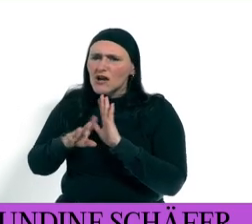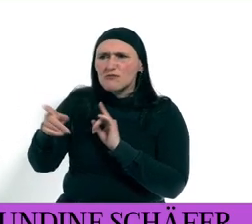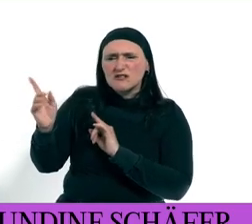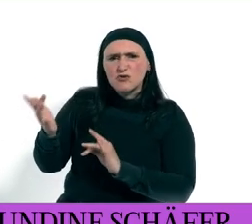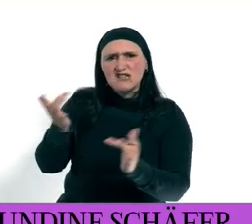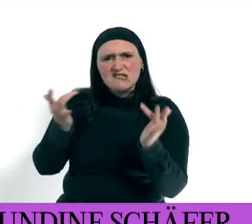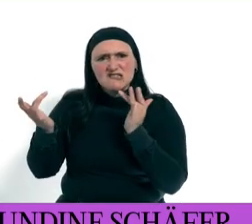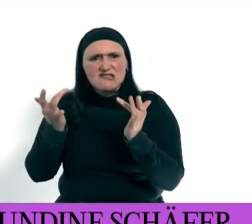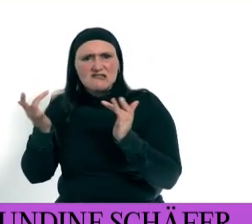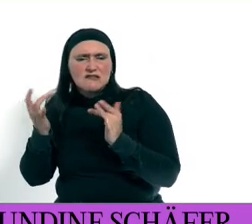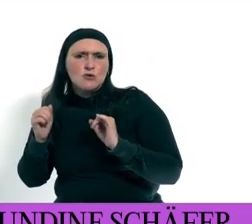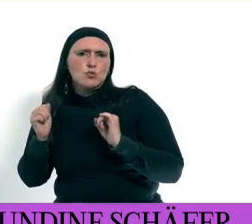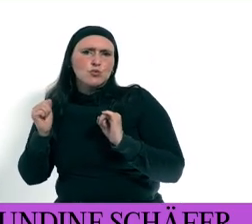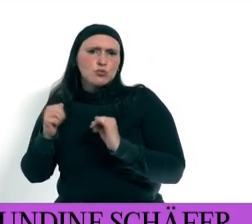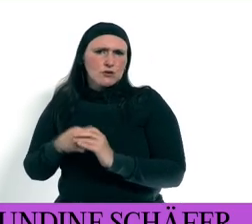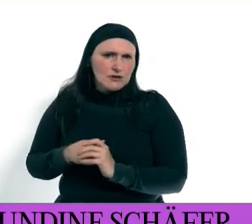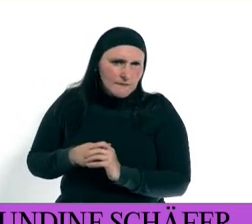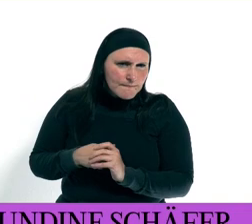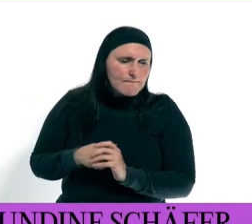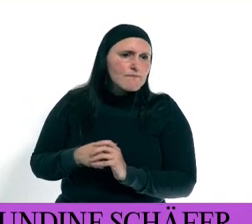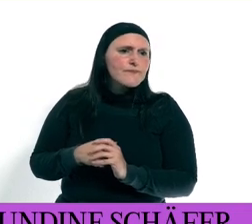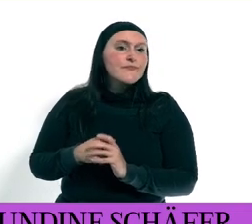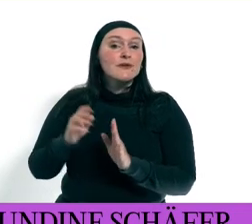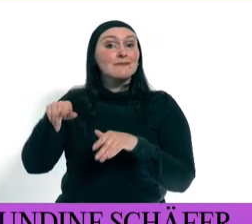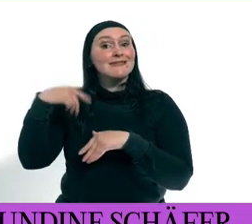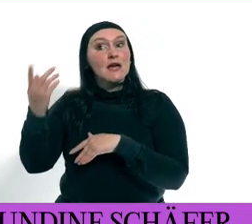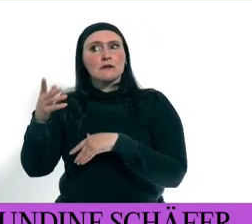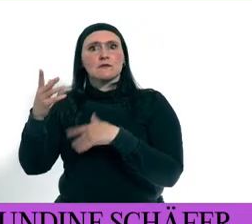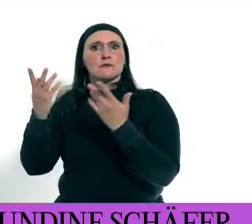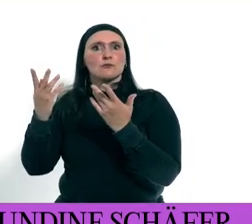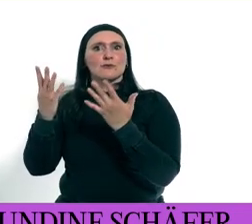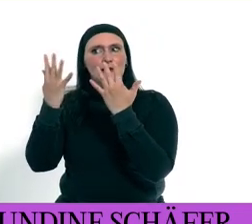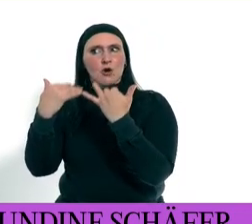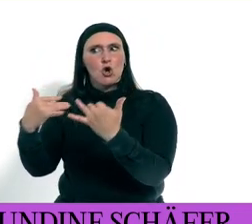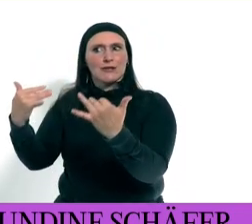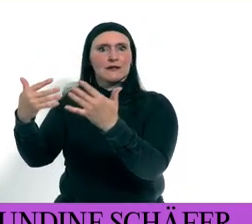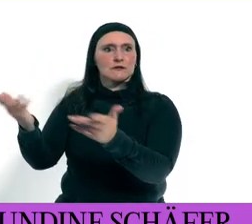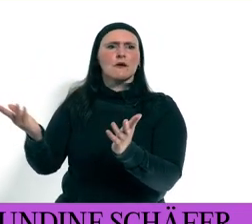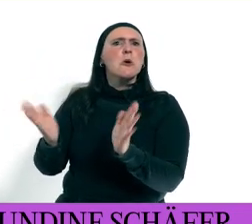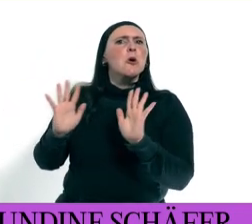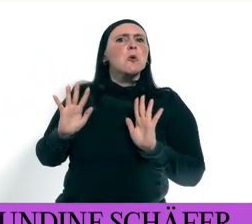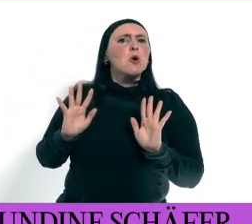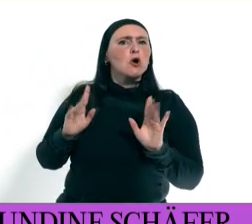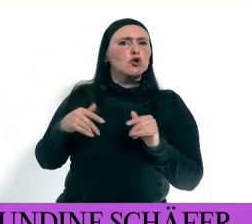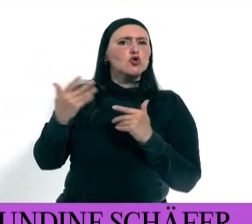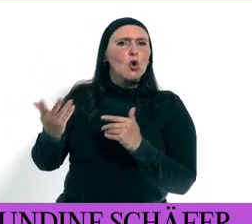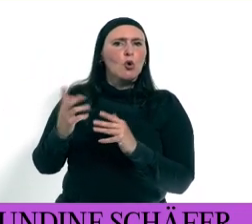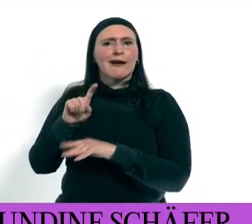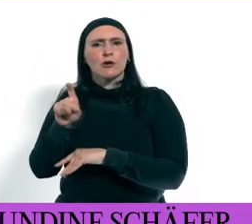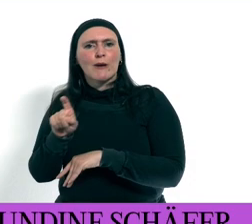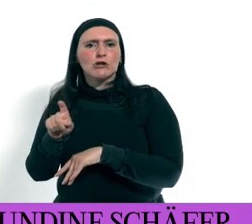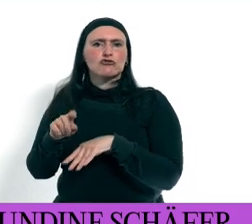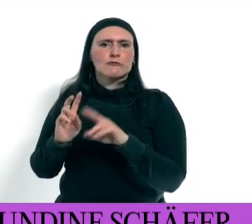als Trick genutzt, haben also auf der einen Seite ein sehr kuratiertes Programm gehabt, haben aber dann eben auch versucht, über